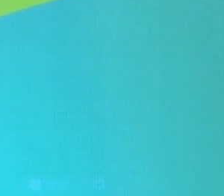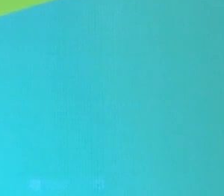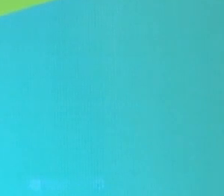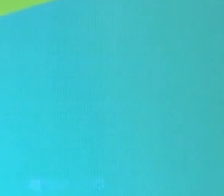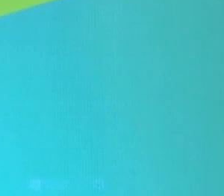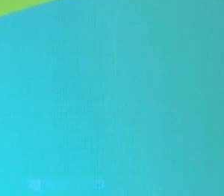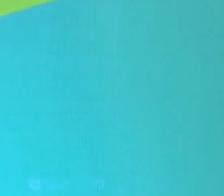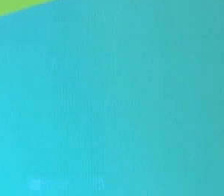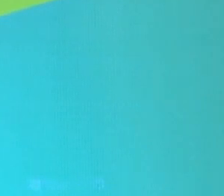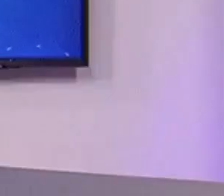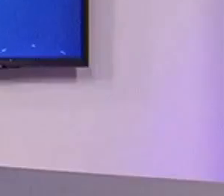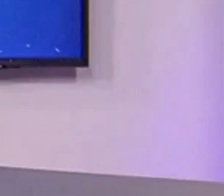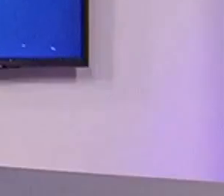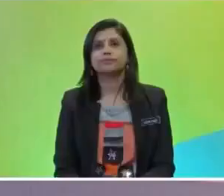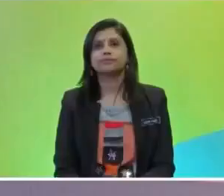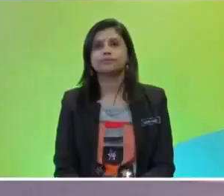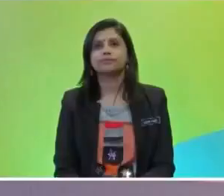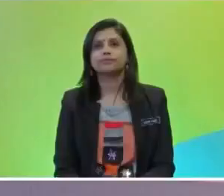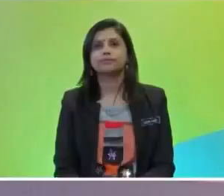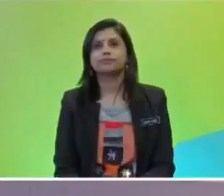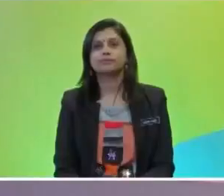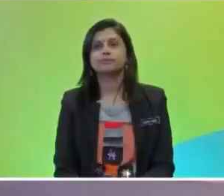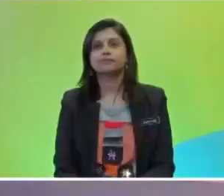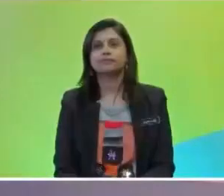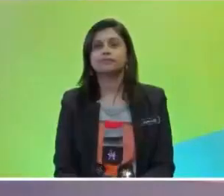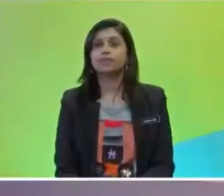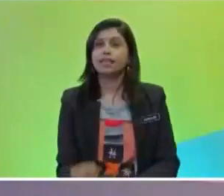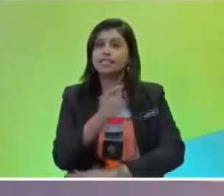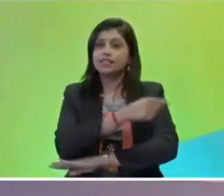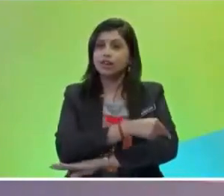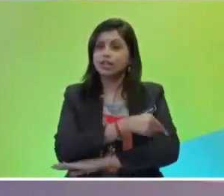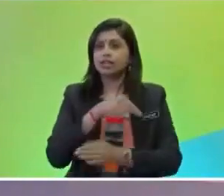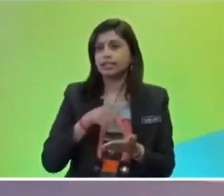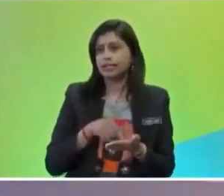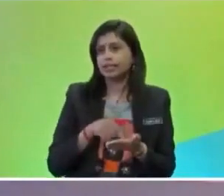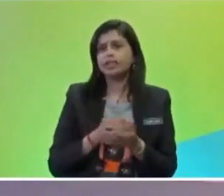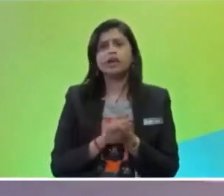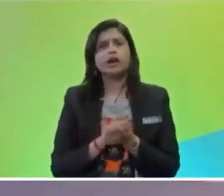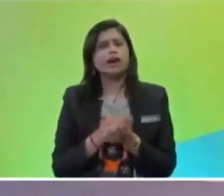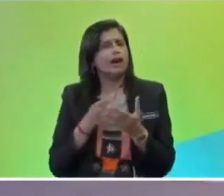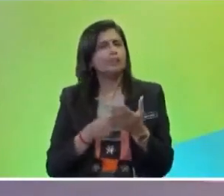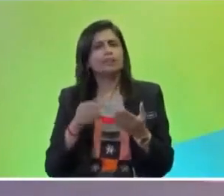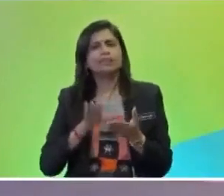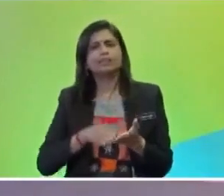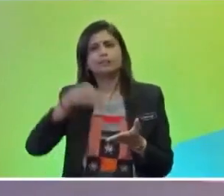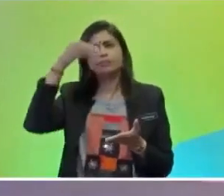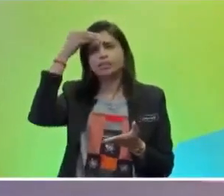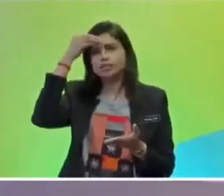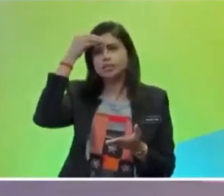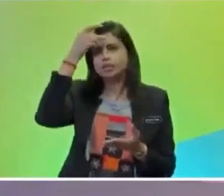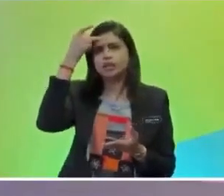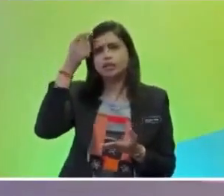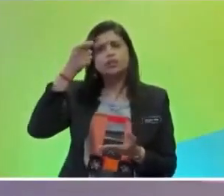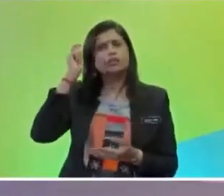semua kepada Cikgu Sasi. Cikgu, sebenarnya saya nak tanya, apa kaitan perbincangan ataupun gimmick yang